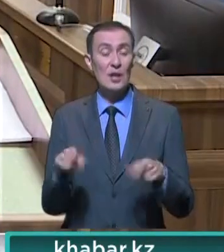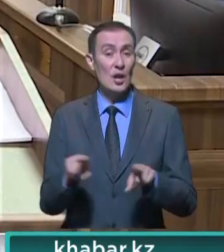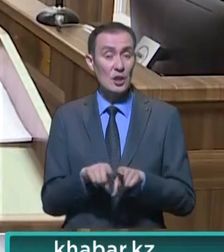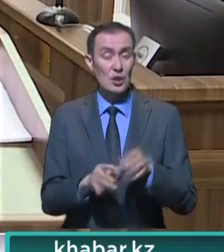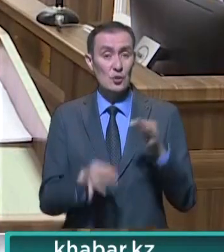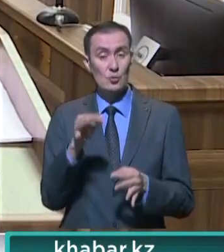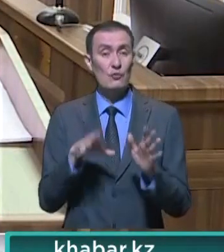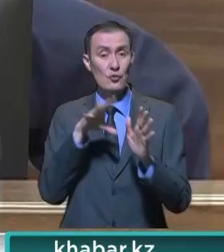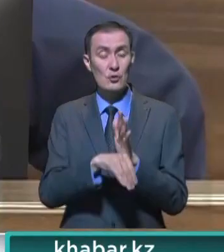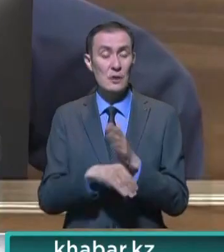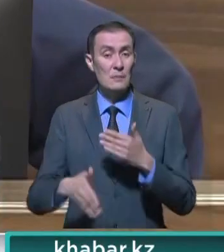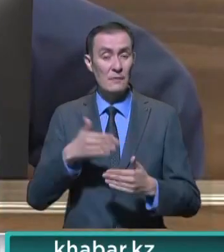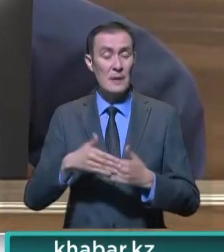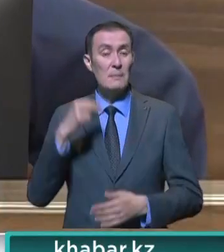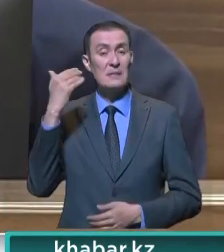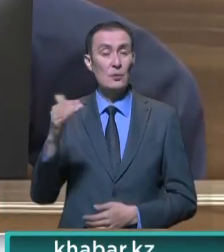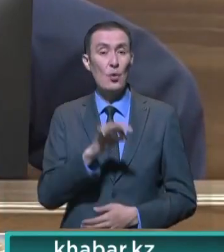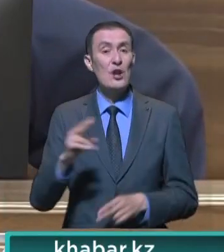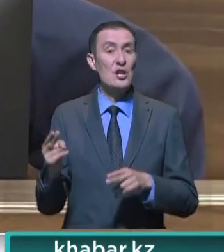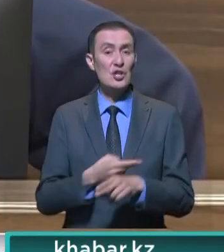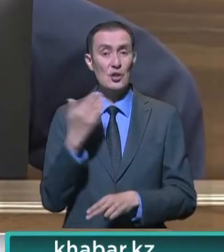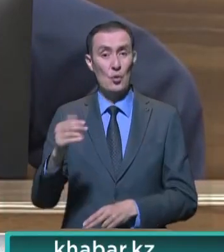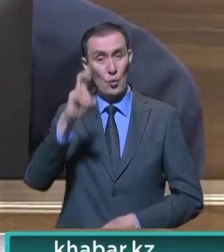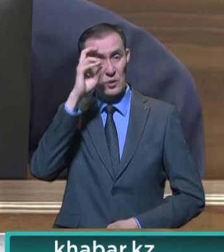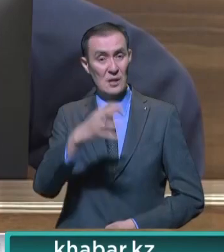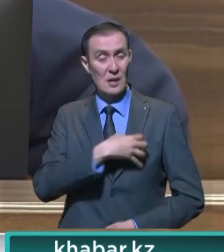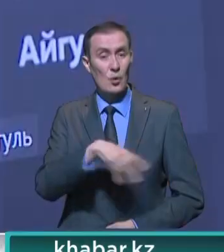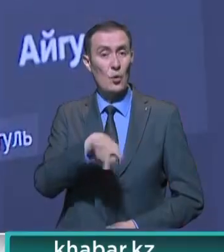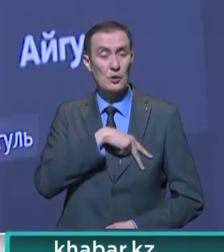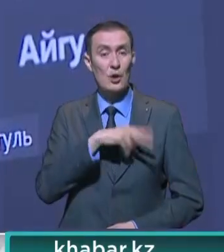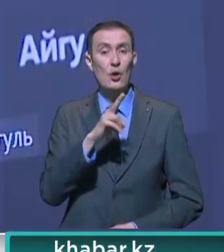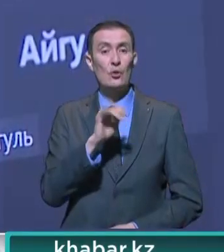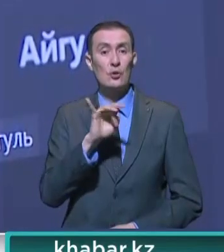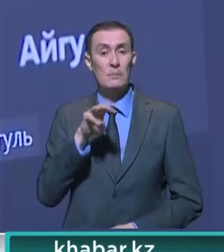того, суд внес представление президенту о лишении ее госнаграды ордена Хурмет.